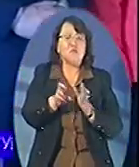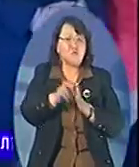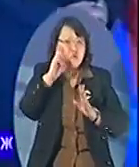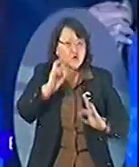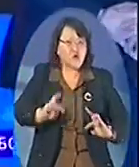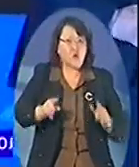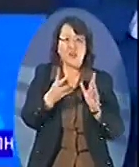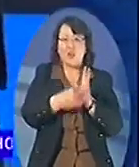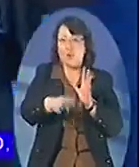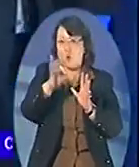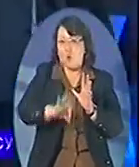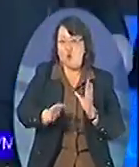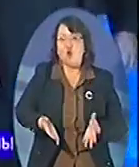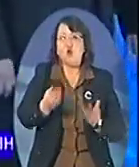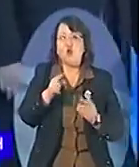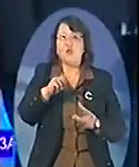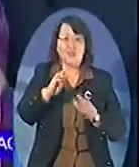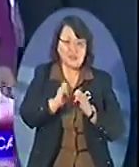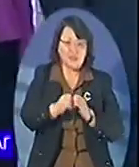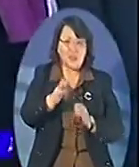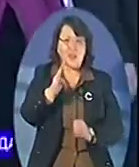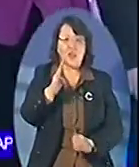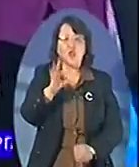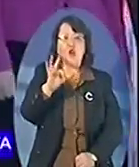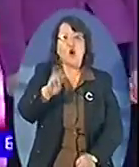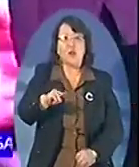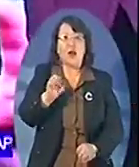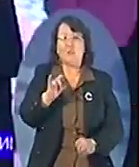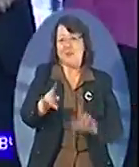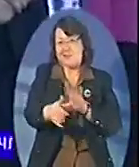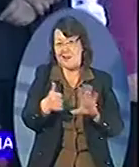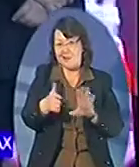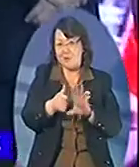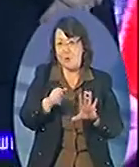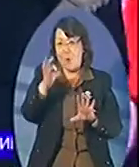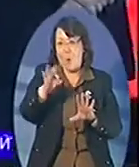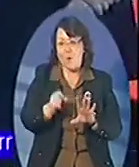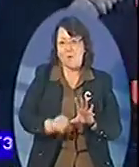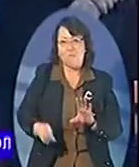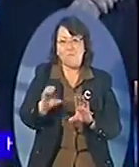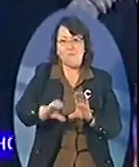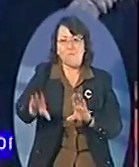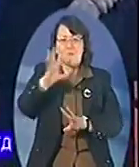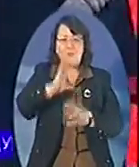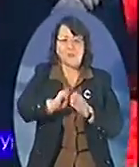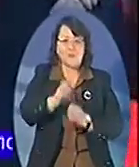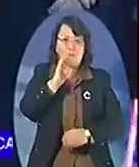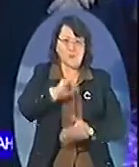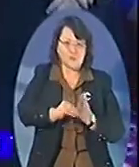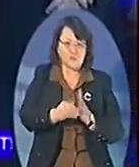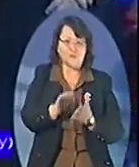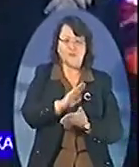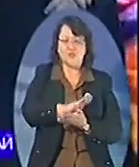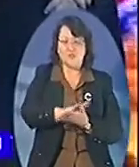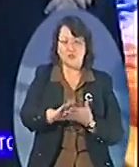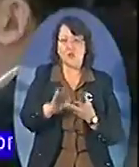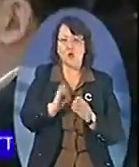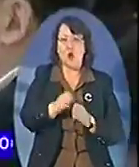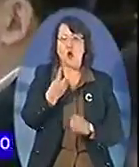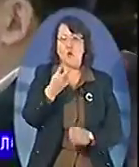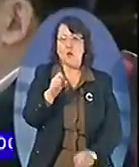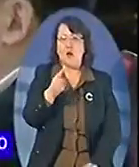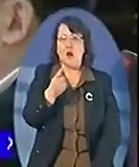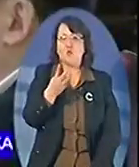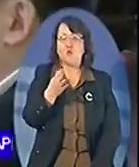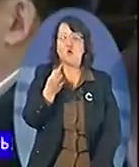хөнгөлөлт үзүүлэхээс гадна нэмээ өртгий албан татварын босгыг өндөр болгох зэргээр шинжлэлийн ажлууд хийгдэнэ гэж байна. Эцэст нь бид 2014